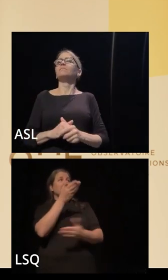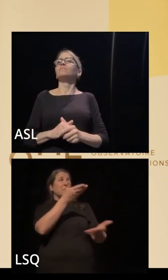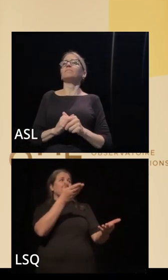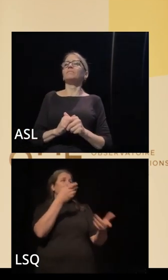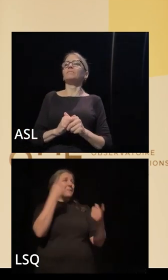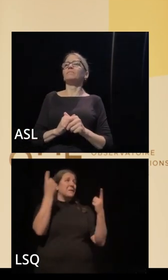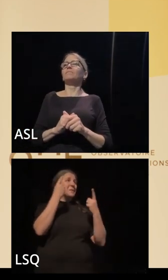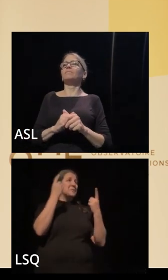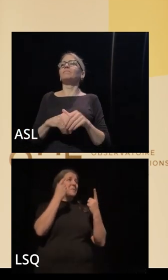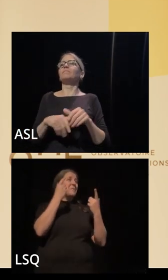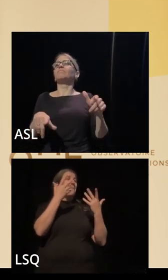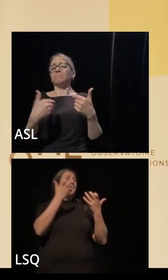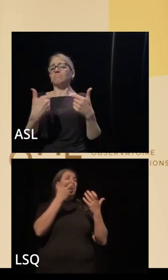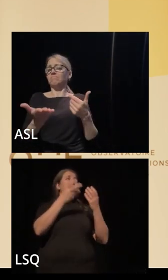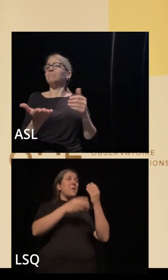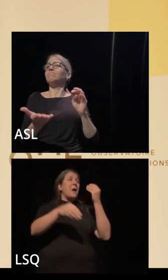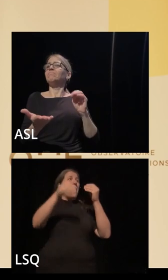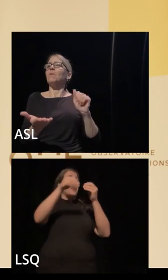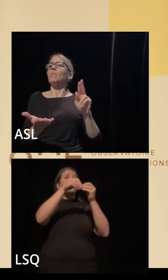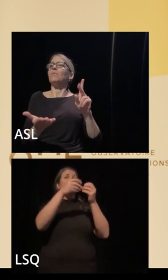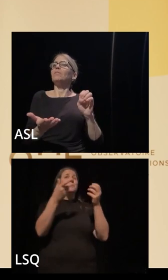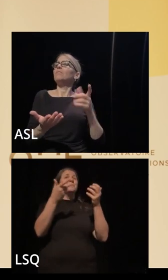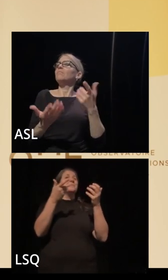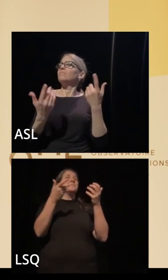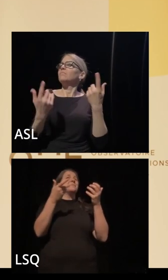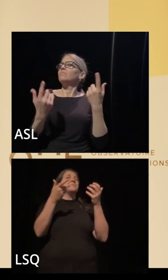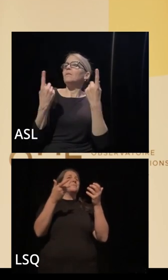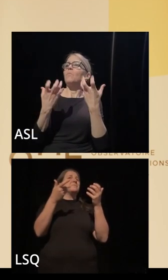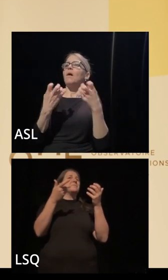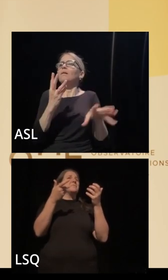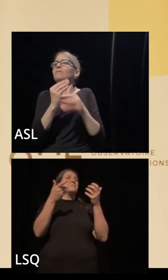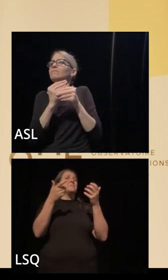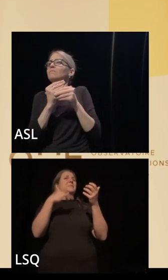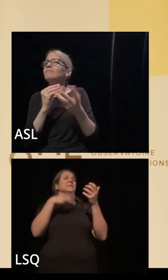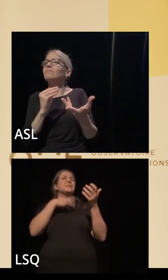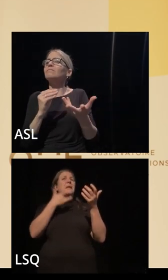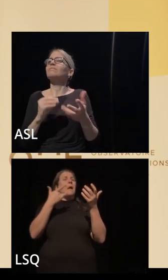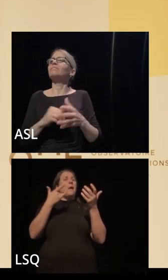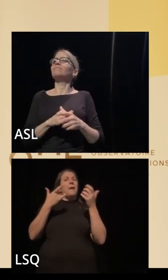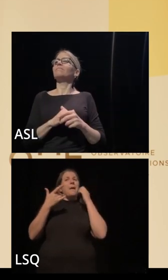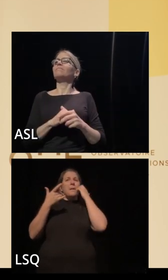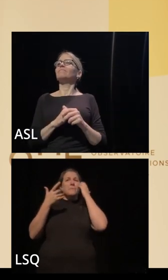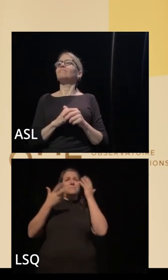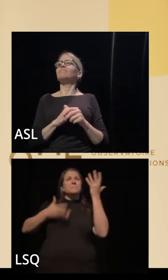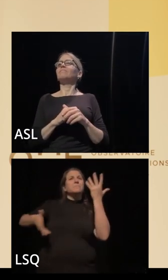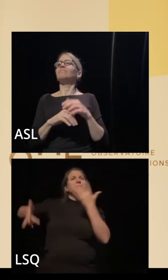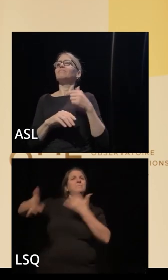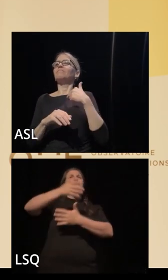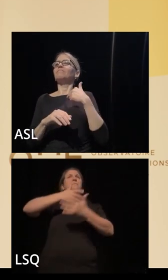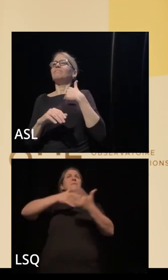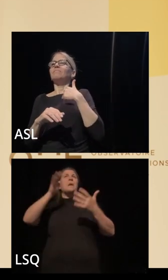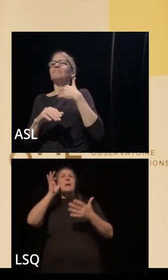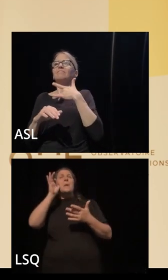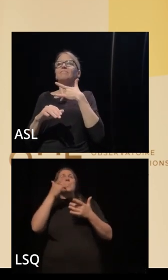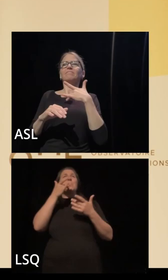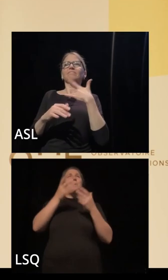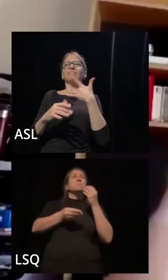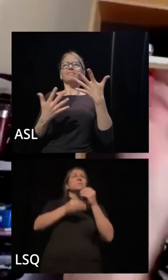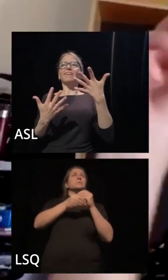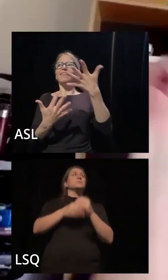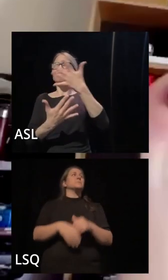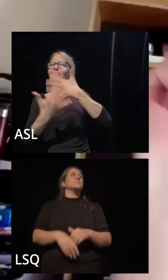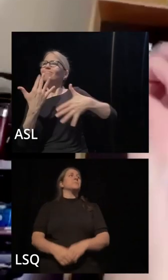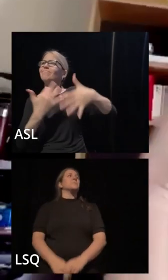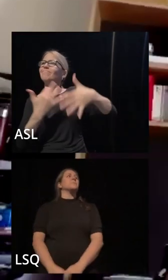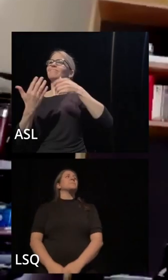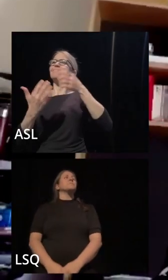quelque chose que vous voudriez ajouter à la présentation qui vient aussi entrer en dialogue avec ce que vous avez entendu?